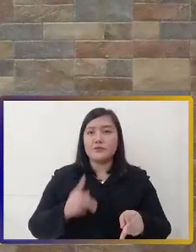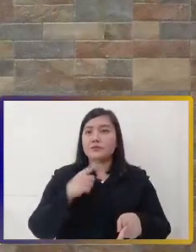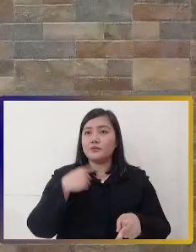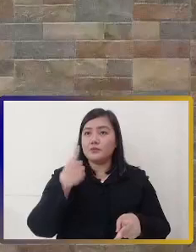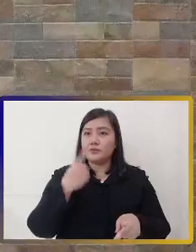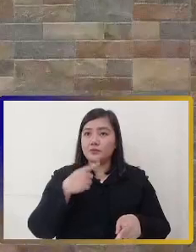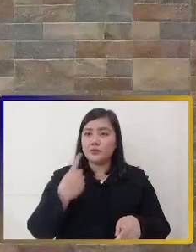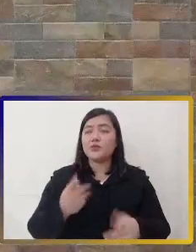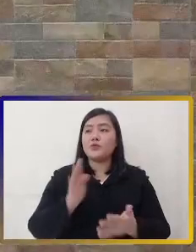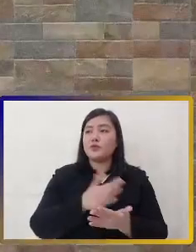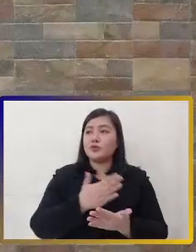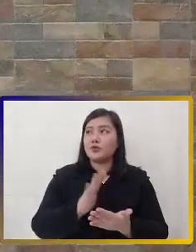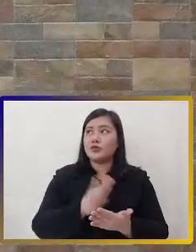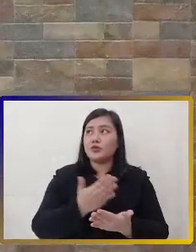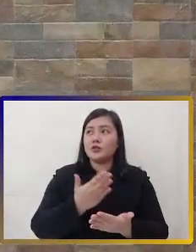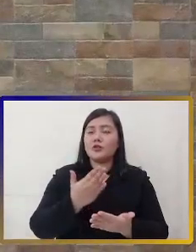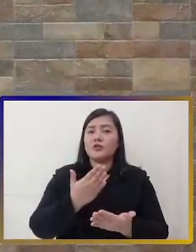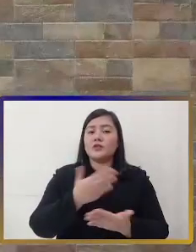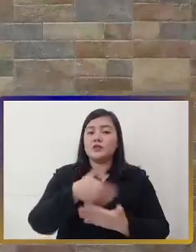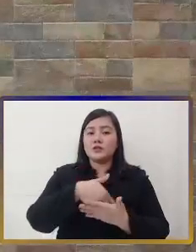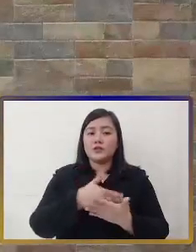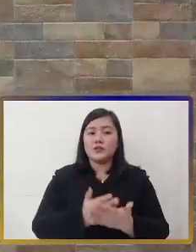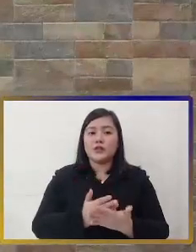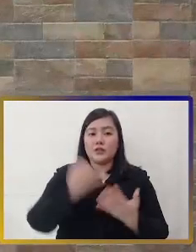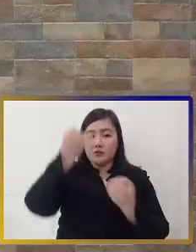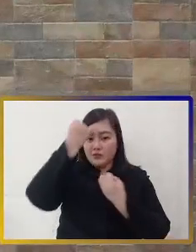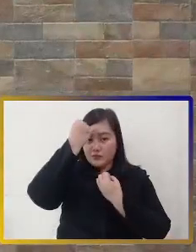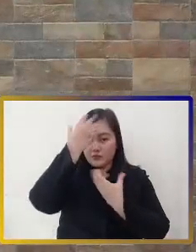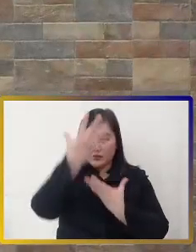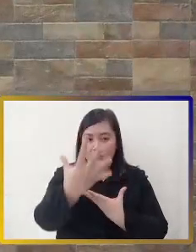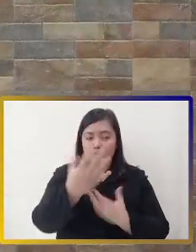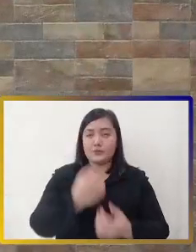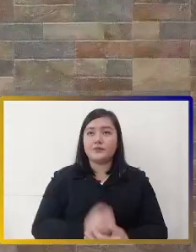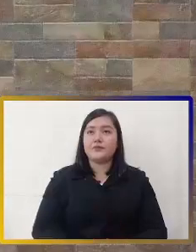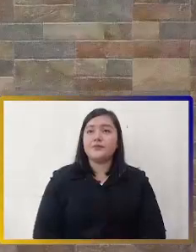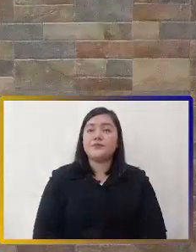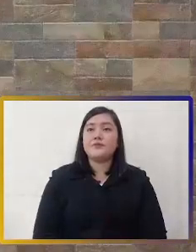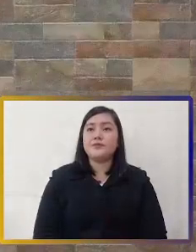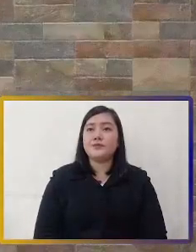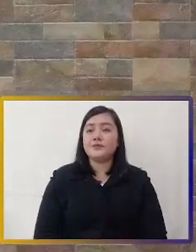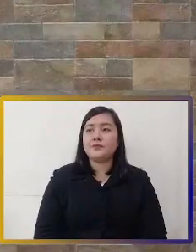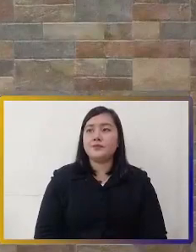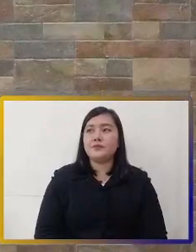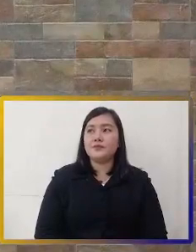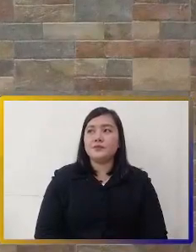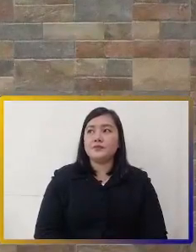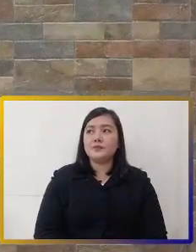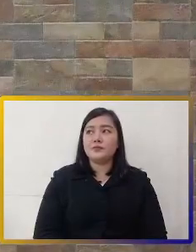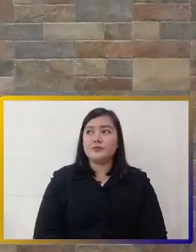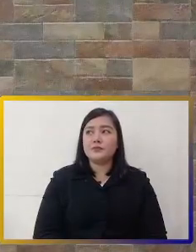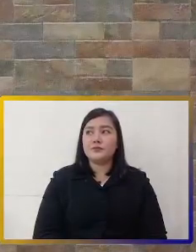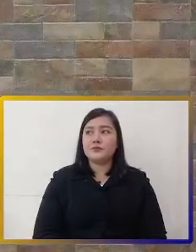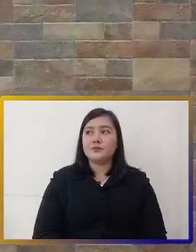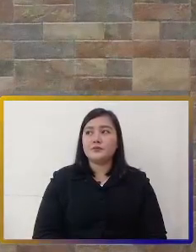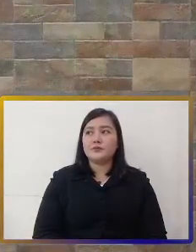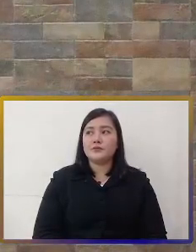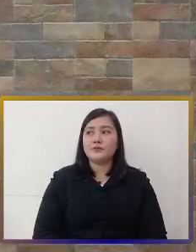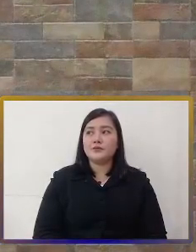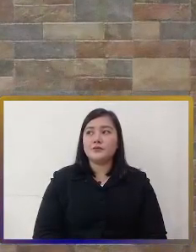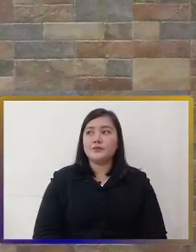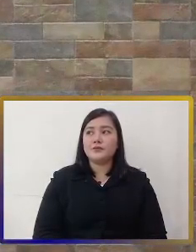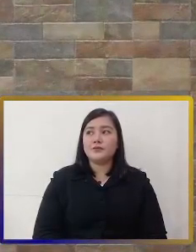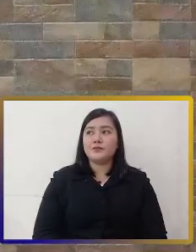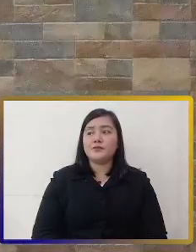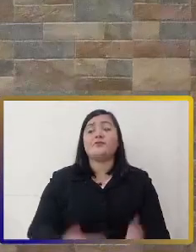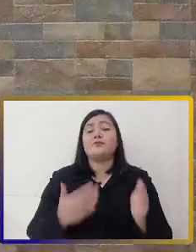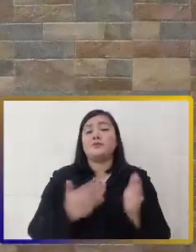inyo yan last time. Actually, kasama po dapat dito yan eh. Sa corroborative lines. Pero inuna ko na po sila because they support as well